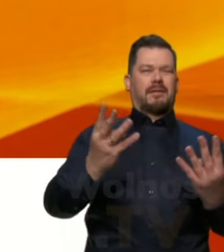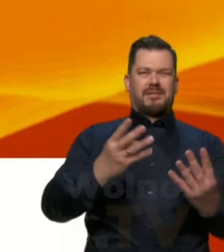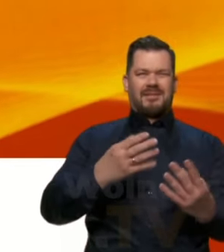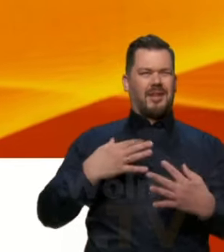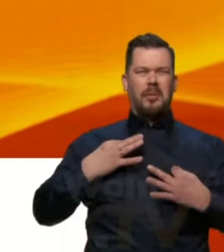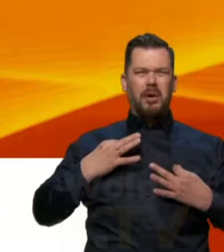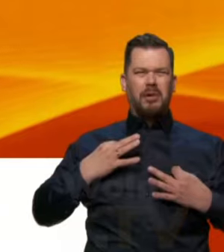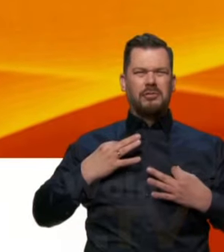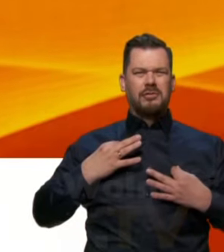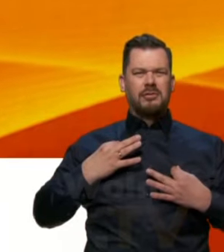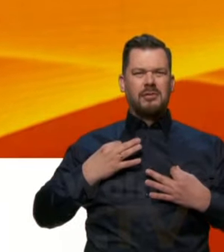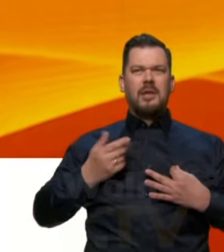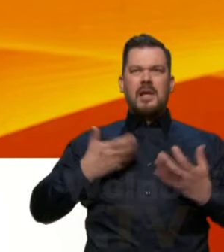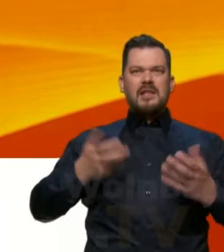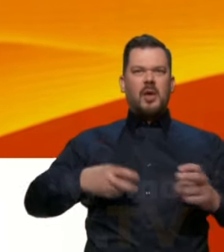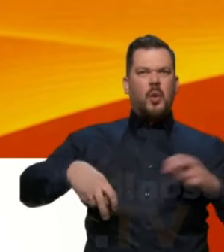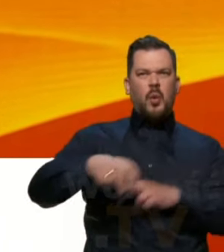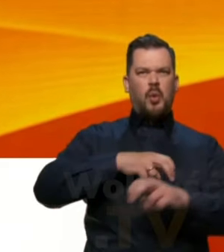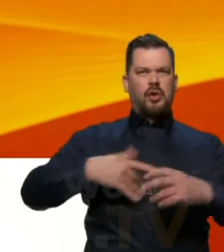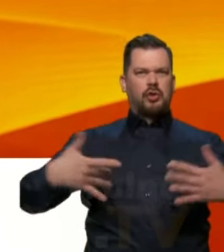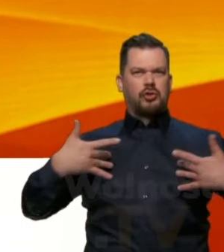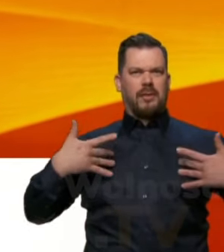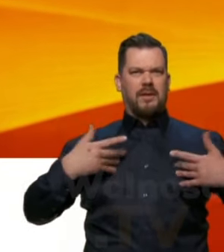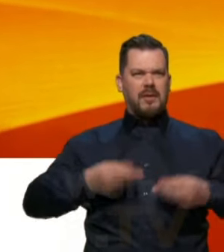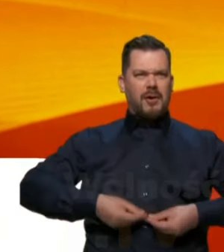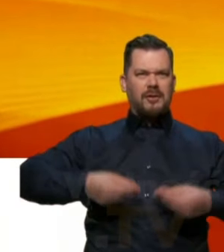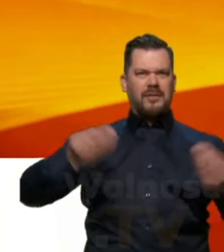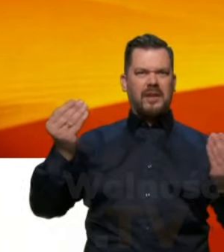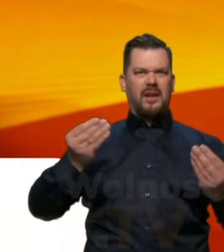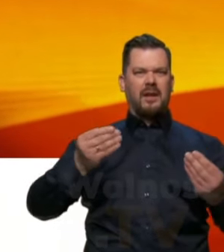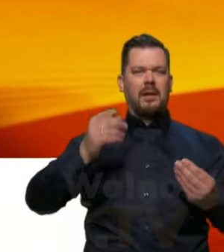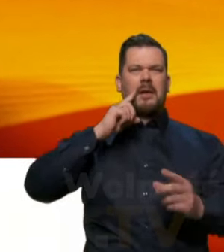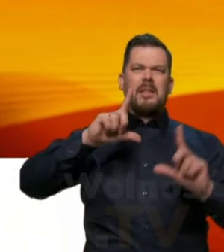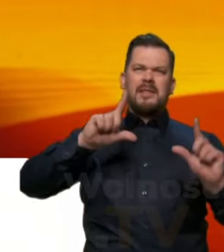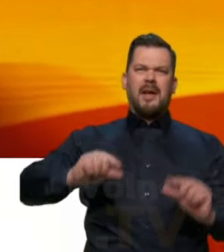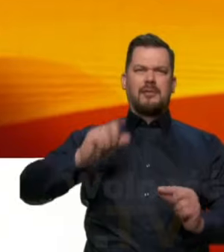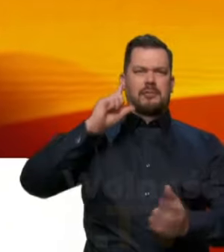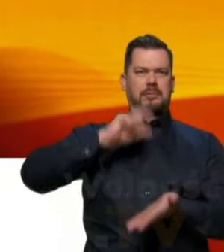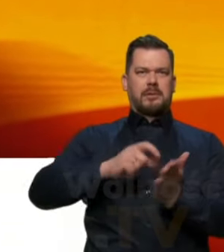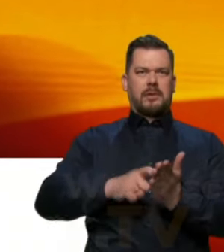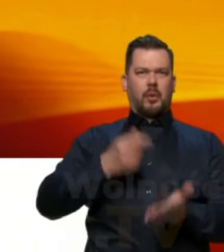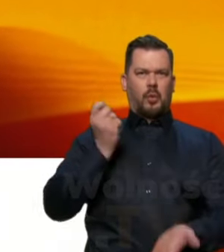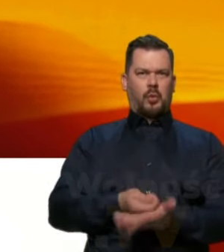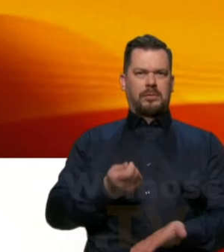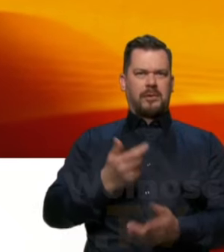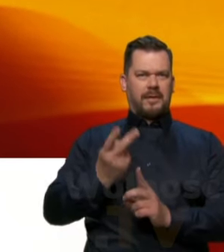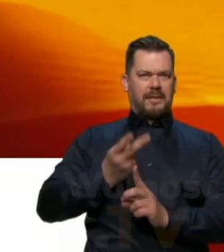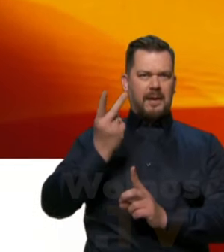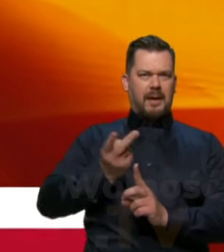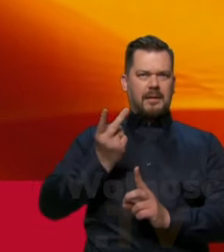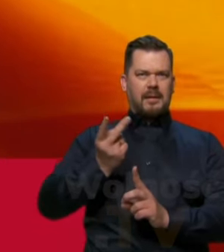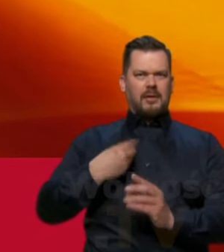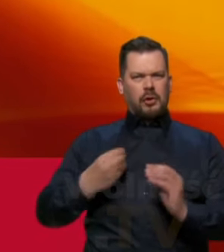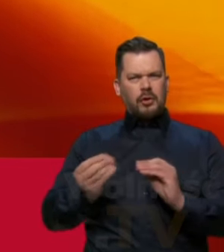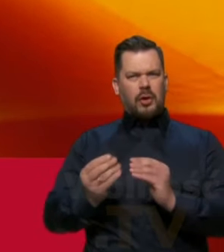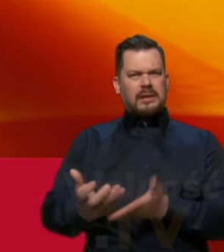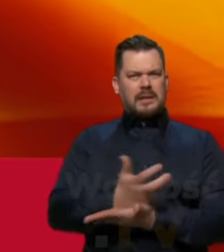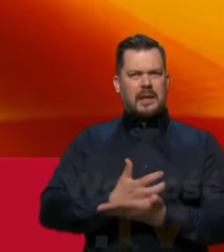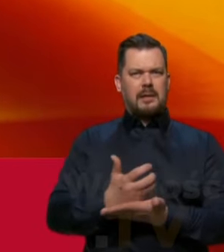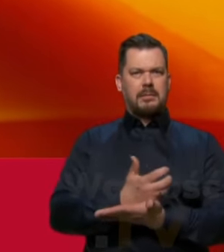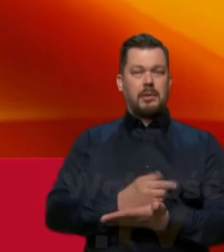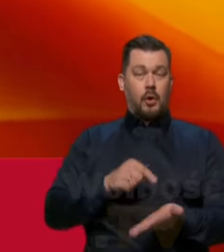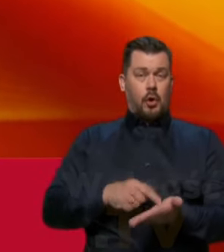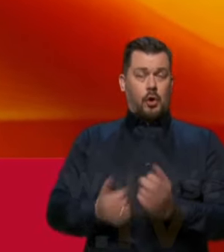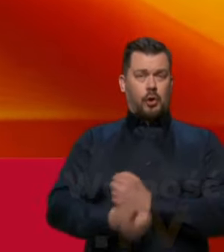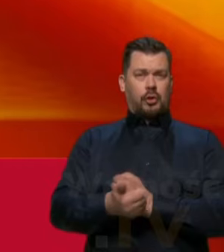Kałuszynie. On chce dynamikę, ruch, żeby się dorabiać, żeby mieć tanie mieszkanie, muszę kupić po 2 latach, żeby się dorabiać. Po to przyjeżdża do